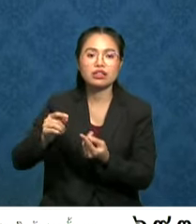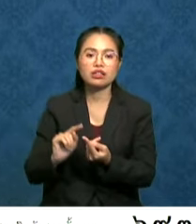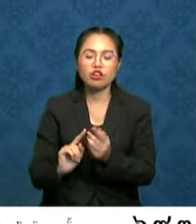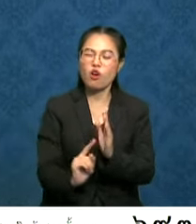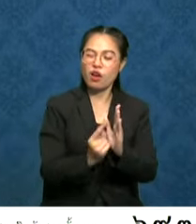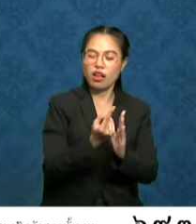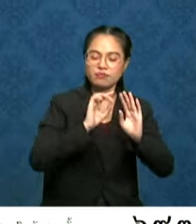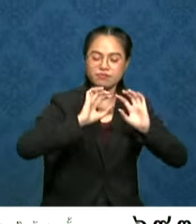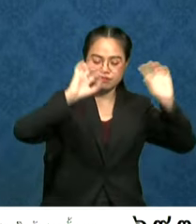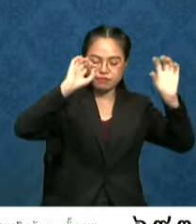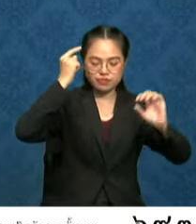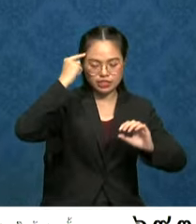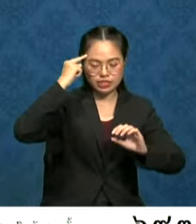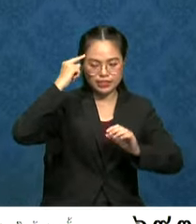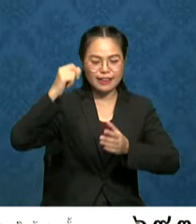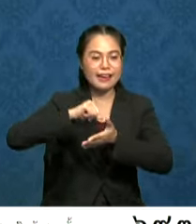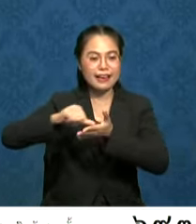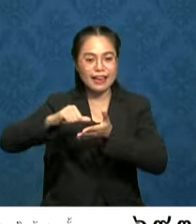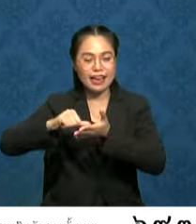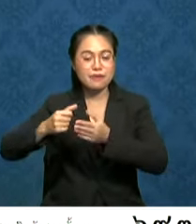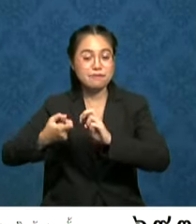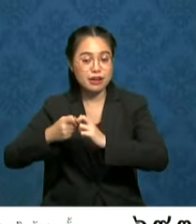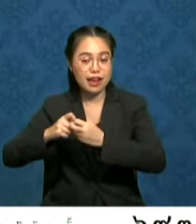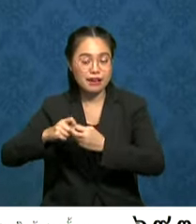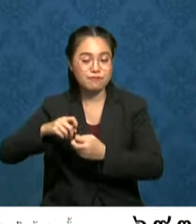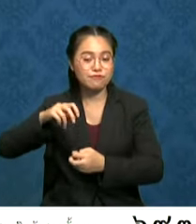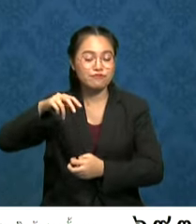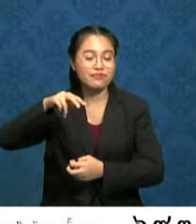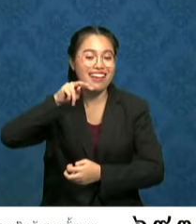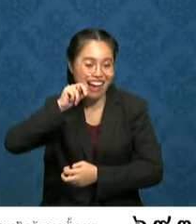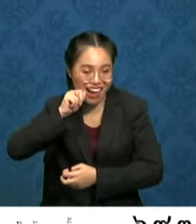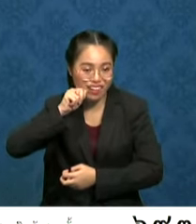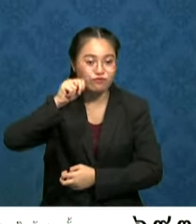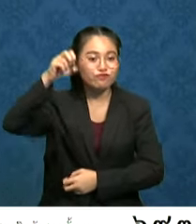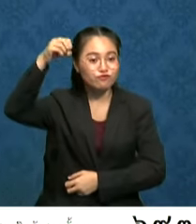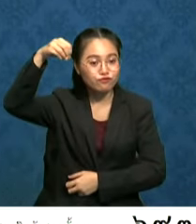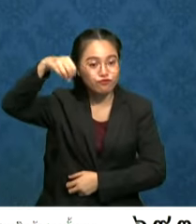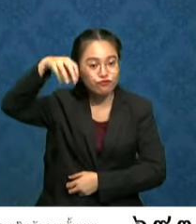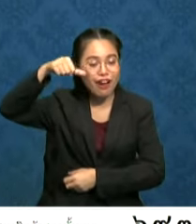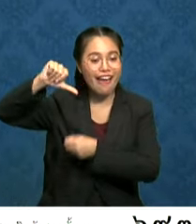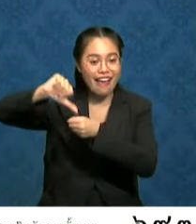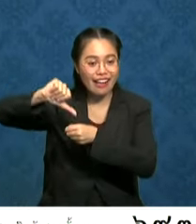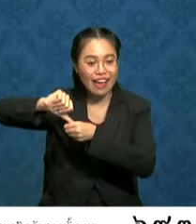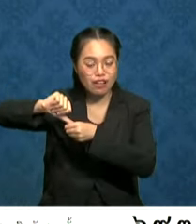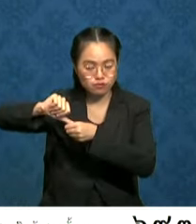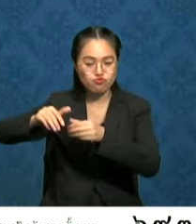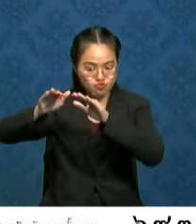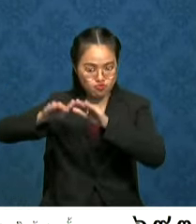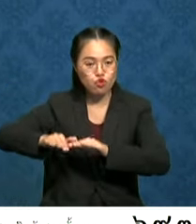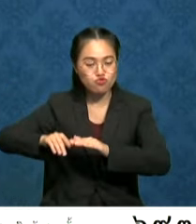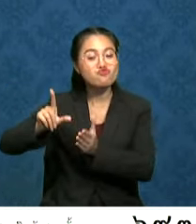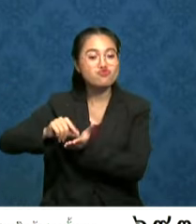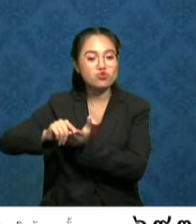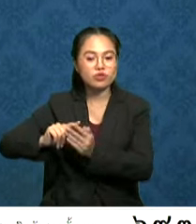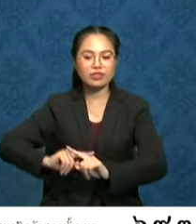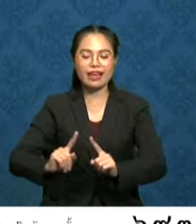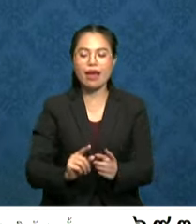ปรับโครงสร้างราคาพลังงานของประเทศเพื่อลดราคาพลังงานครับแต่สิ่งที่เกิดขึ้นคืออะไรครับท่านประธานสิ่งที่เกิดขึ้นก็คือ